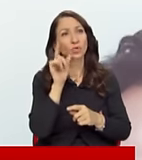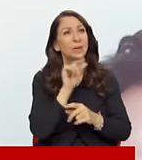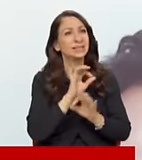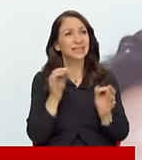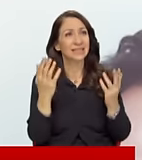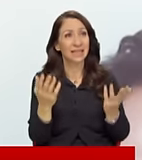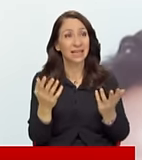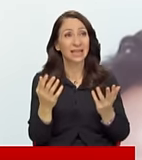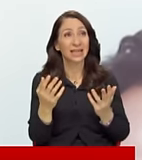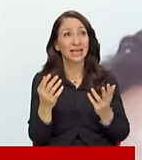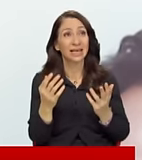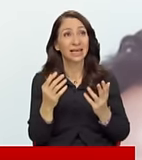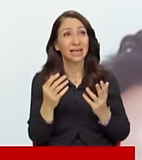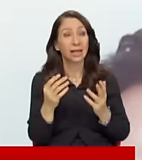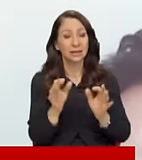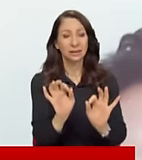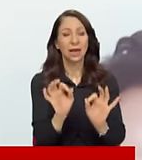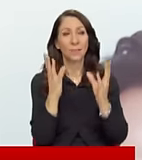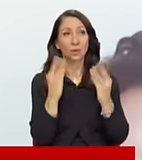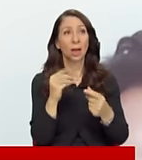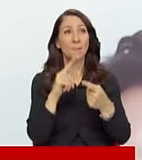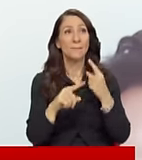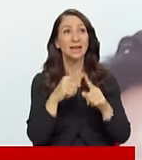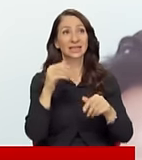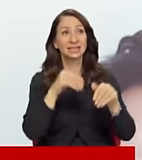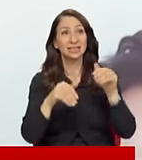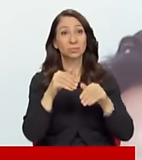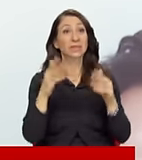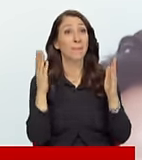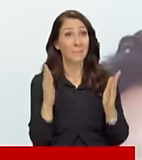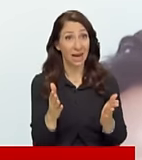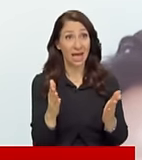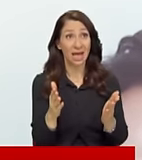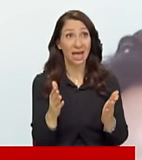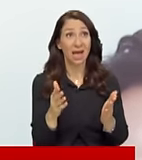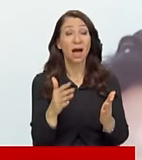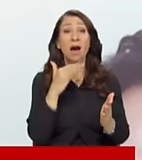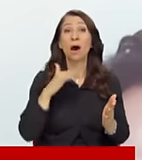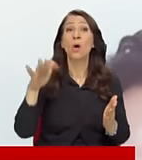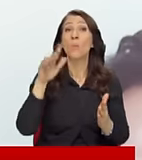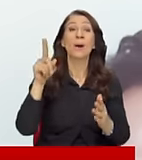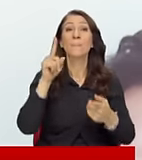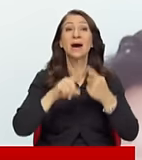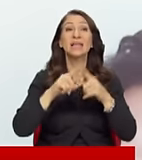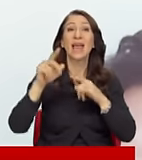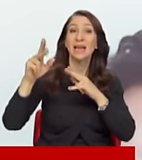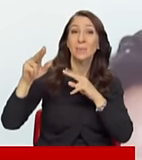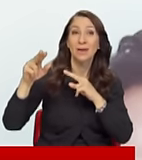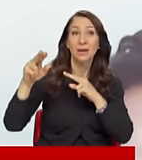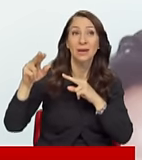ki sabit olan parti seçiminizde bile Avrupa'daki partiler